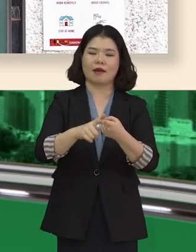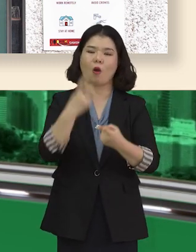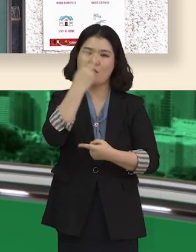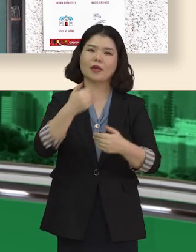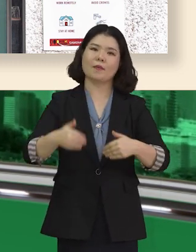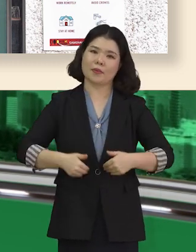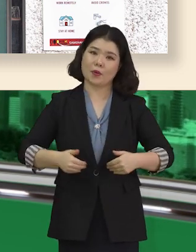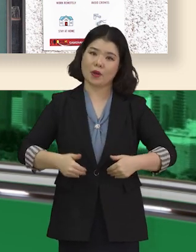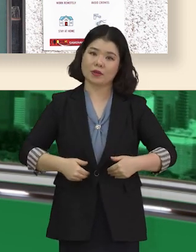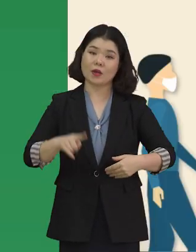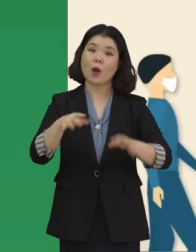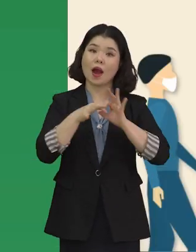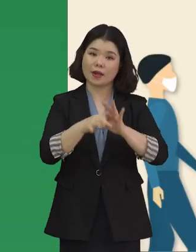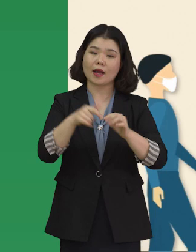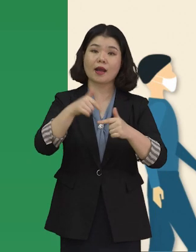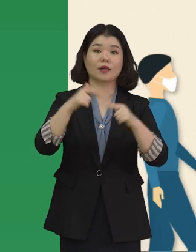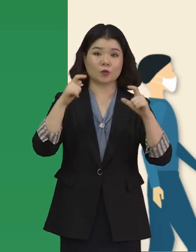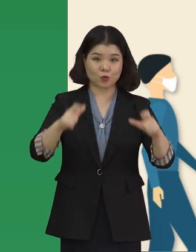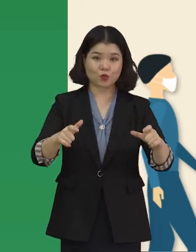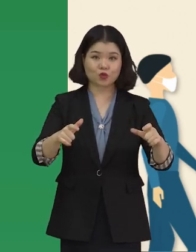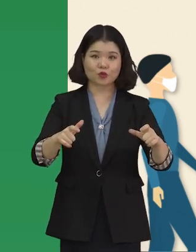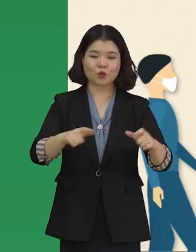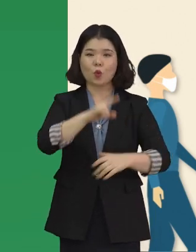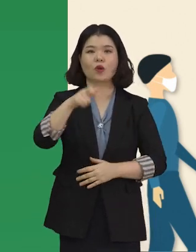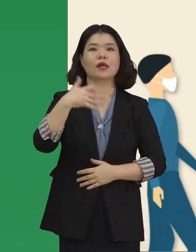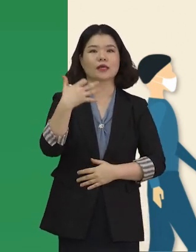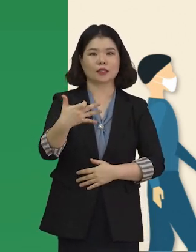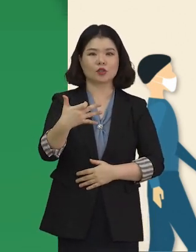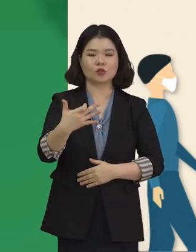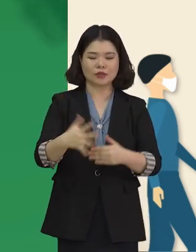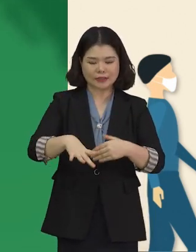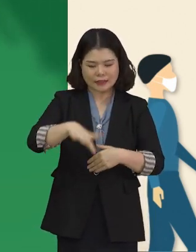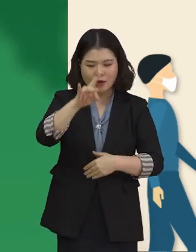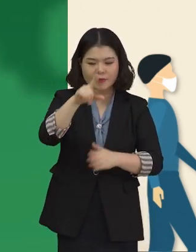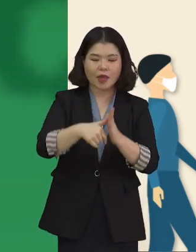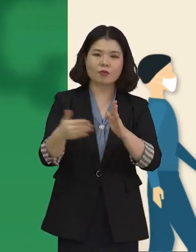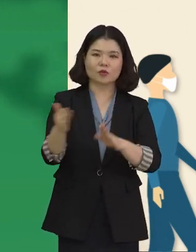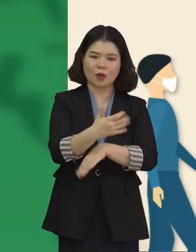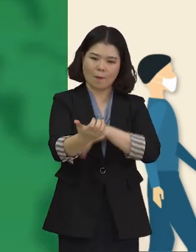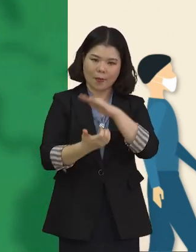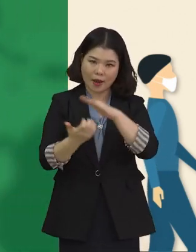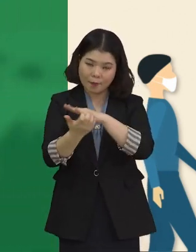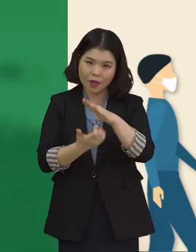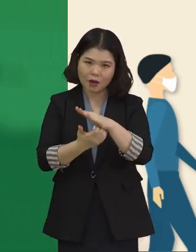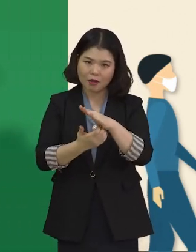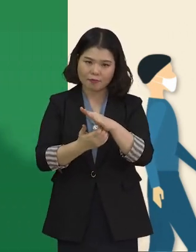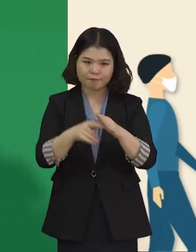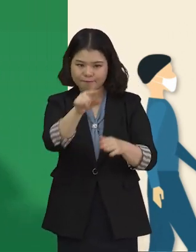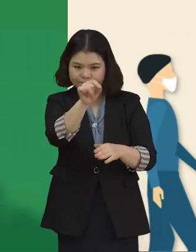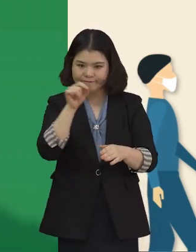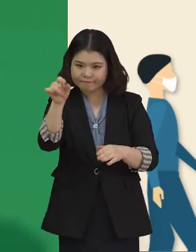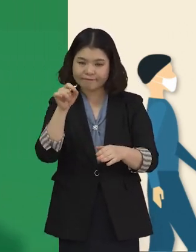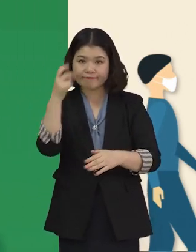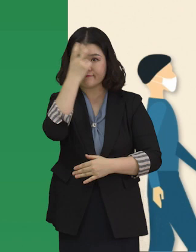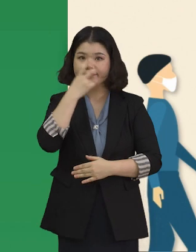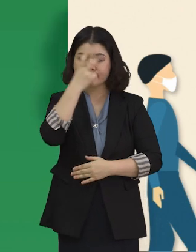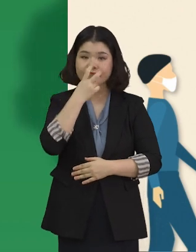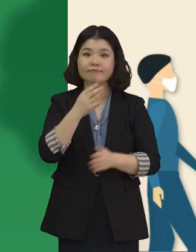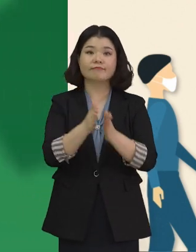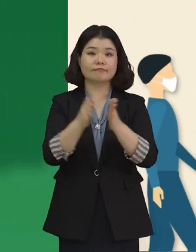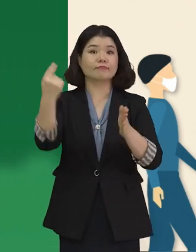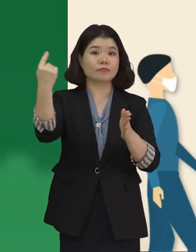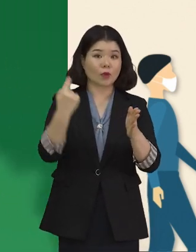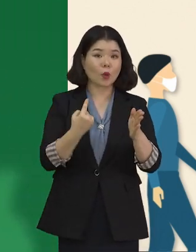중요합니다. 이와 관련 우리 강남구는 코로나19 사태 초기부터 선제적으로 무작위 검체 검사를 실시해